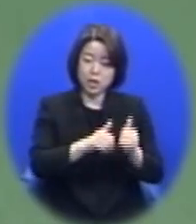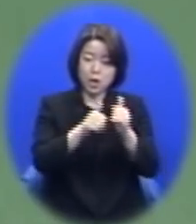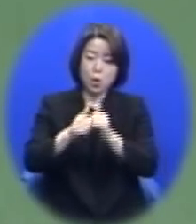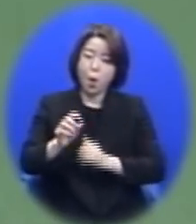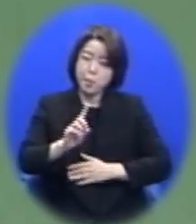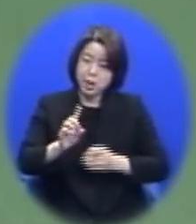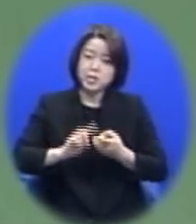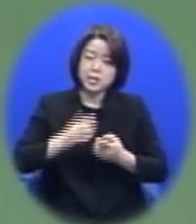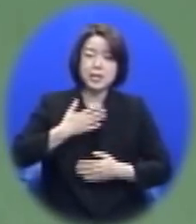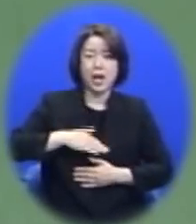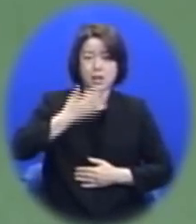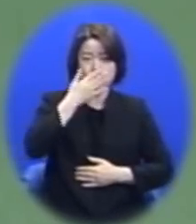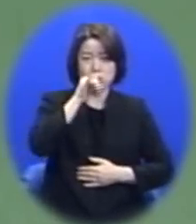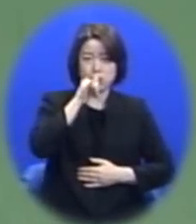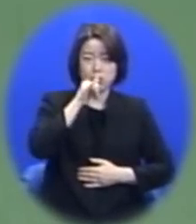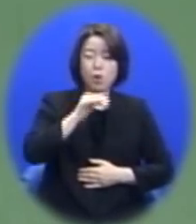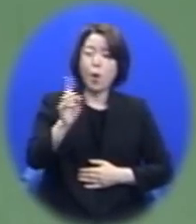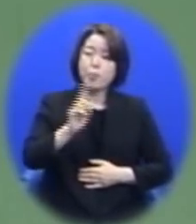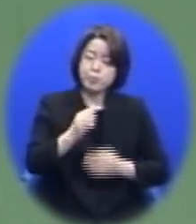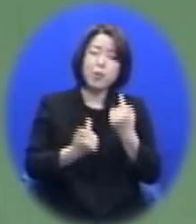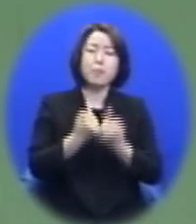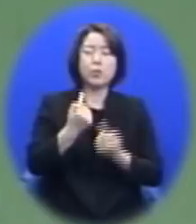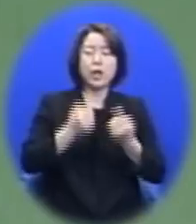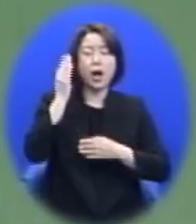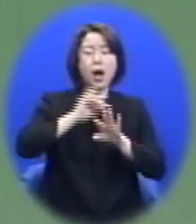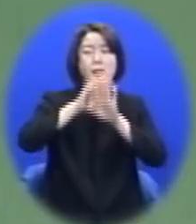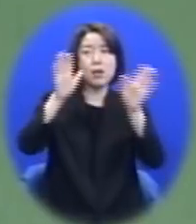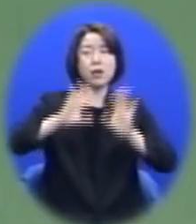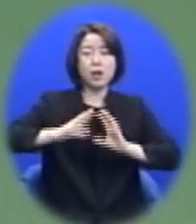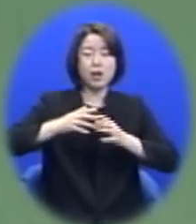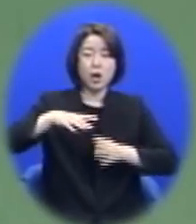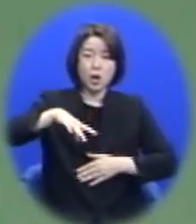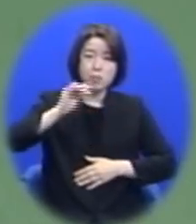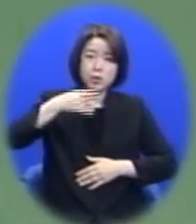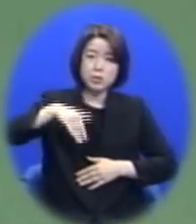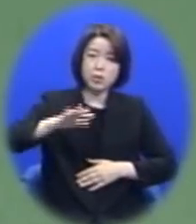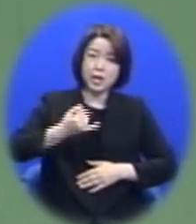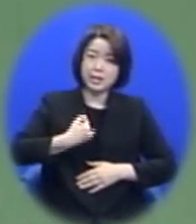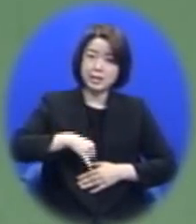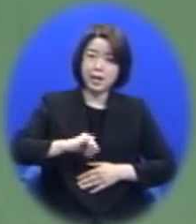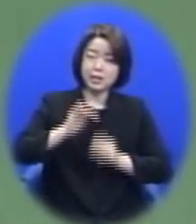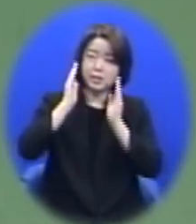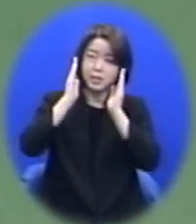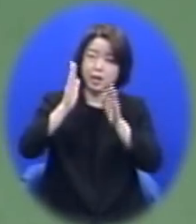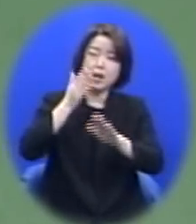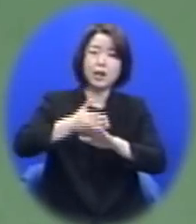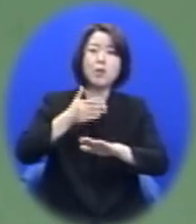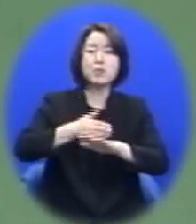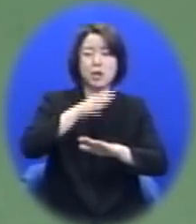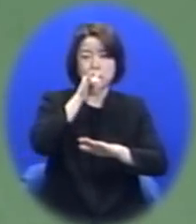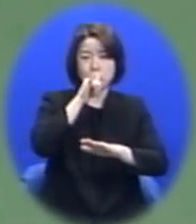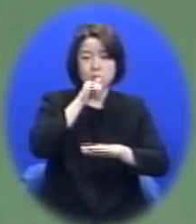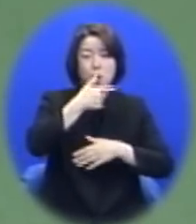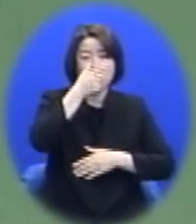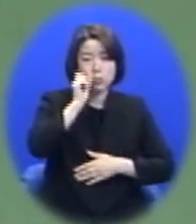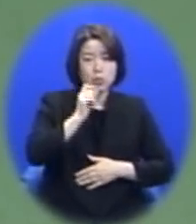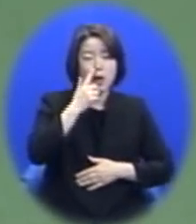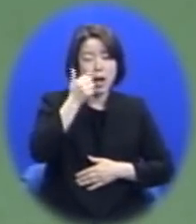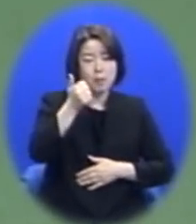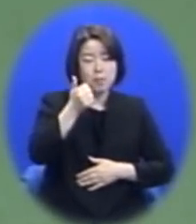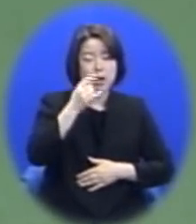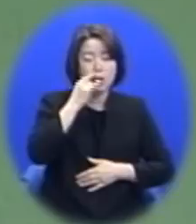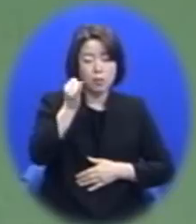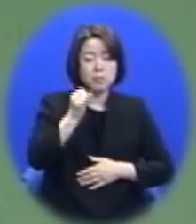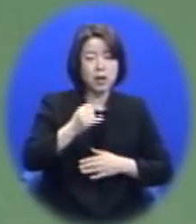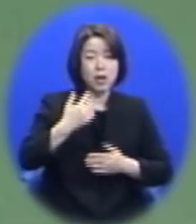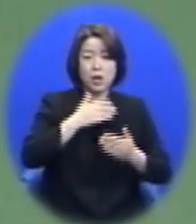수 있었습니다. 무엇보다 하늘나라에 먼저 간 딸을 향한 감사함이 생겼습니다. 부족한 아빠 엄마의 품이